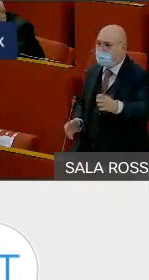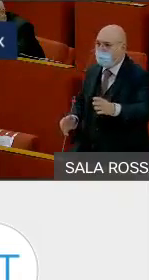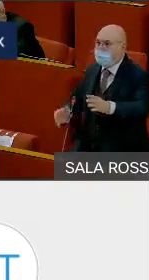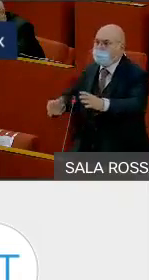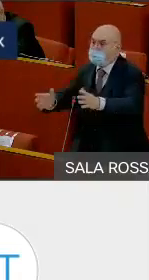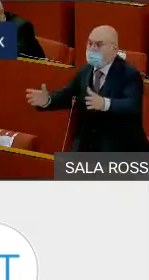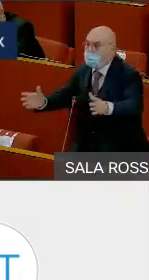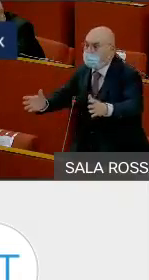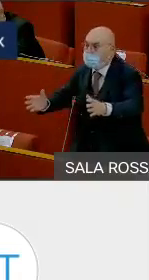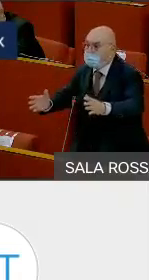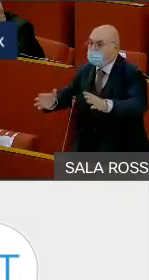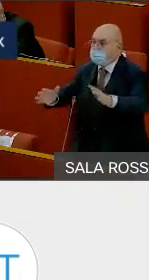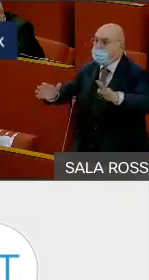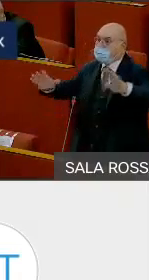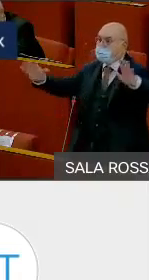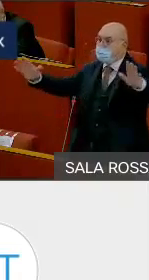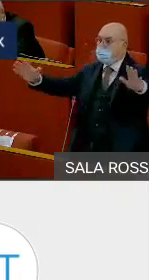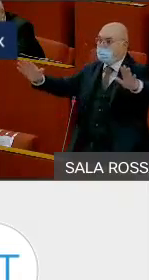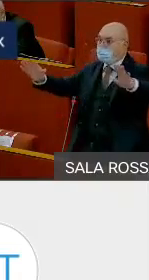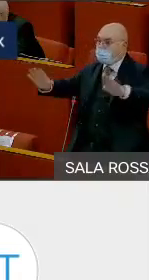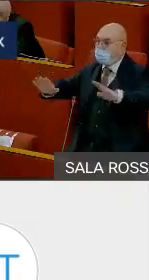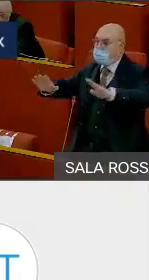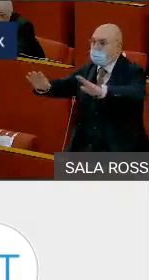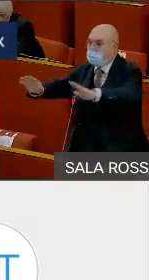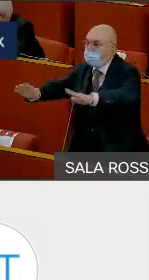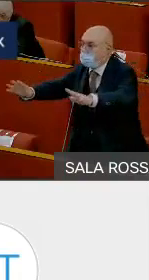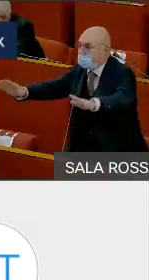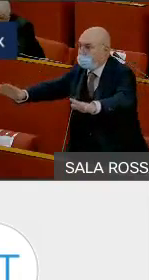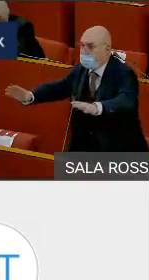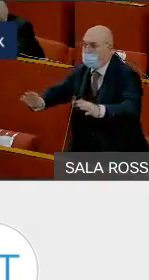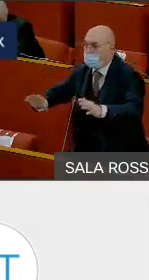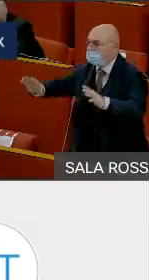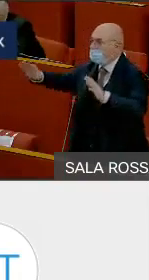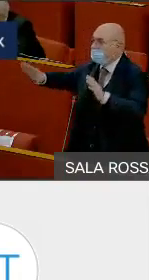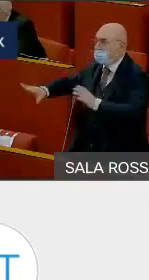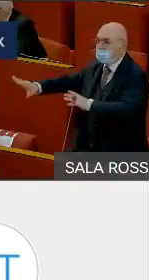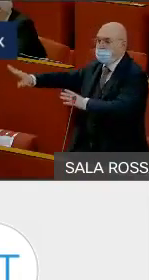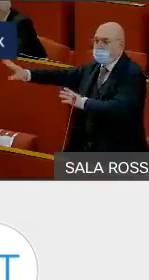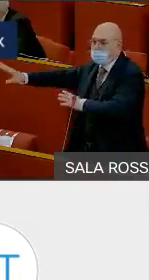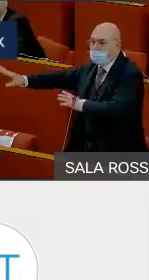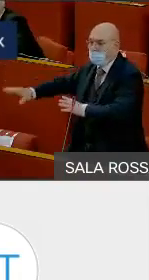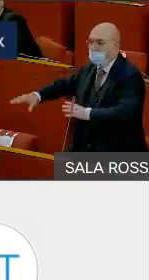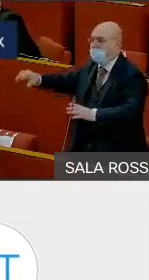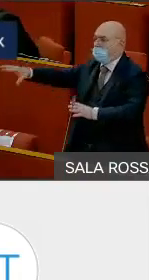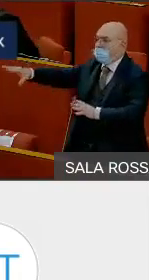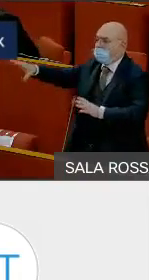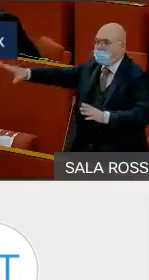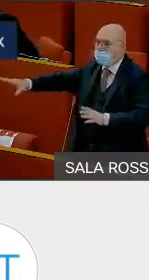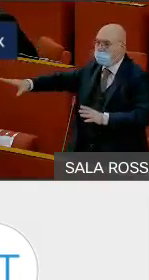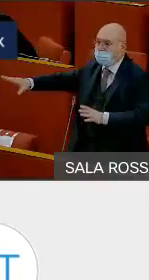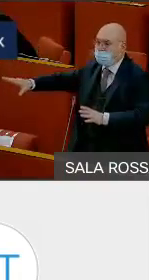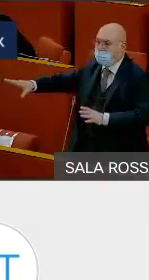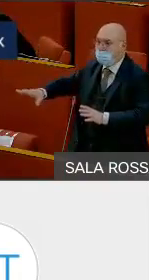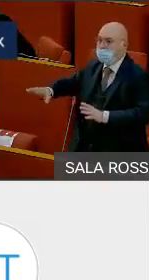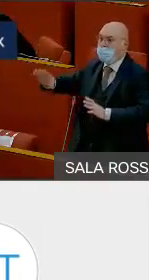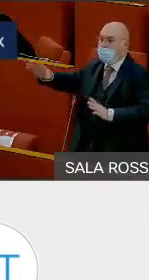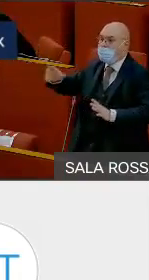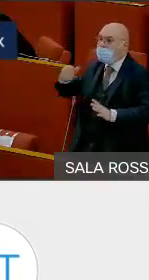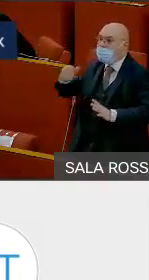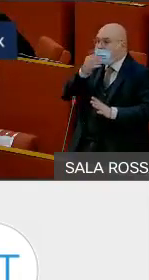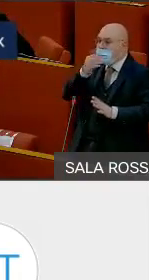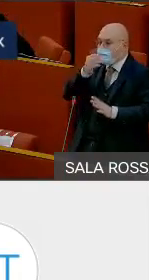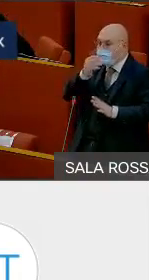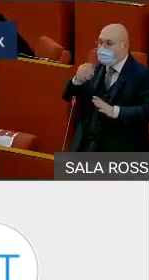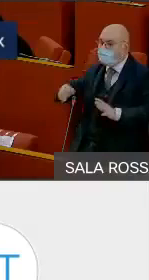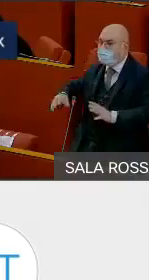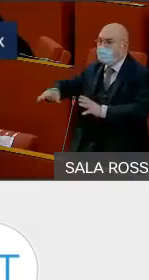qua però sappiamo benissimo che gli strumenti per poter andare a controllare tutto quanto se non c'è una denuncia da parte del vicino e allora in